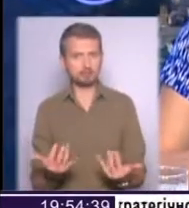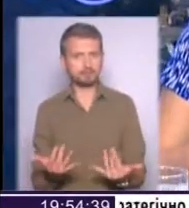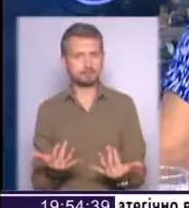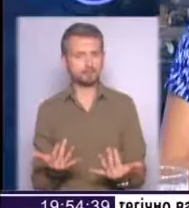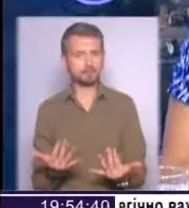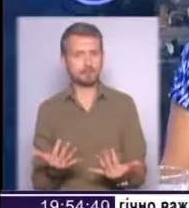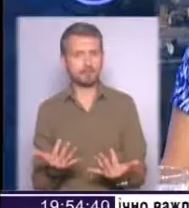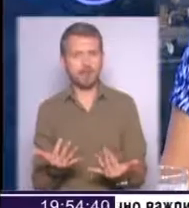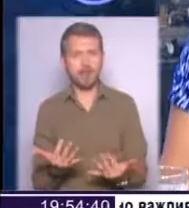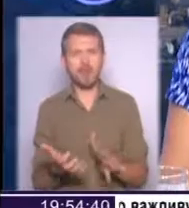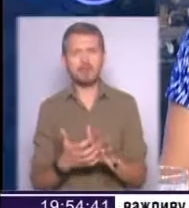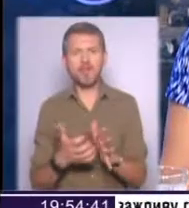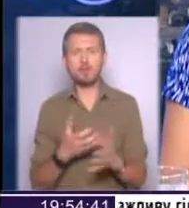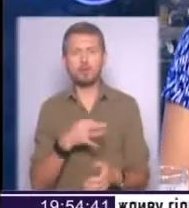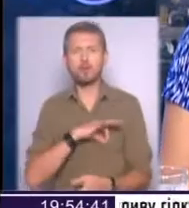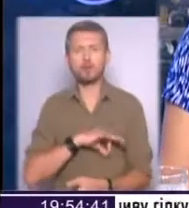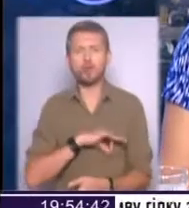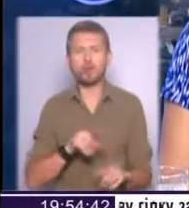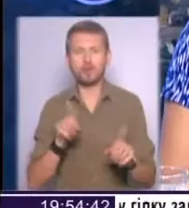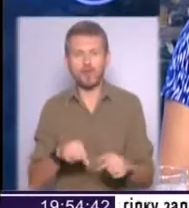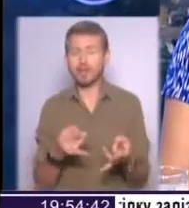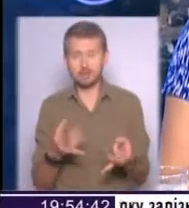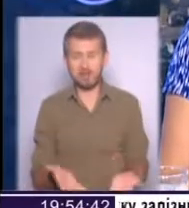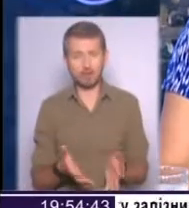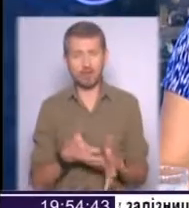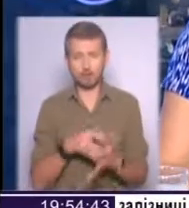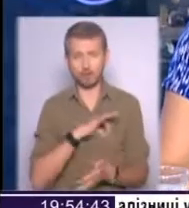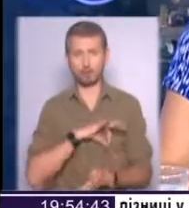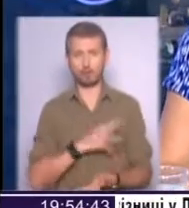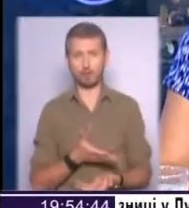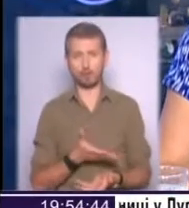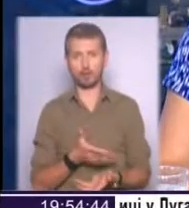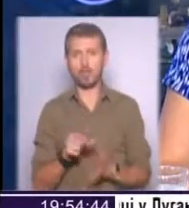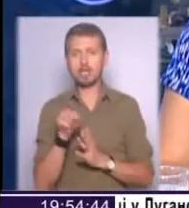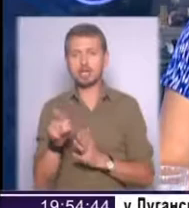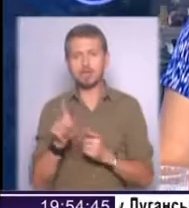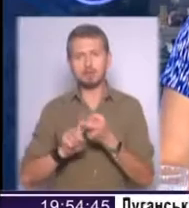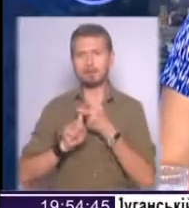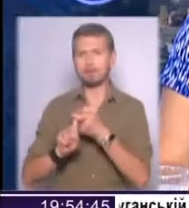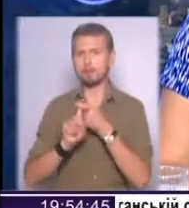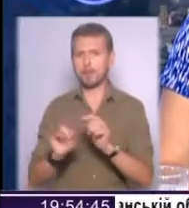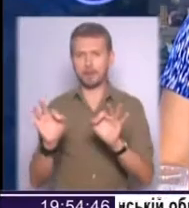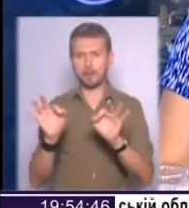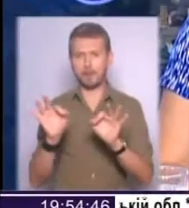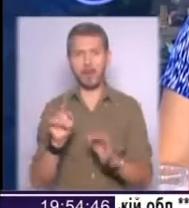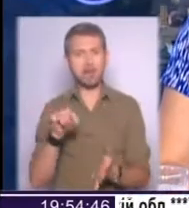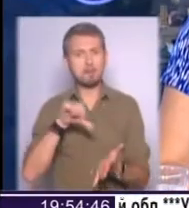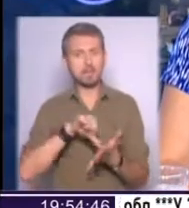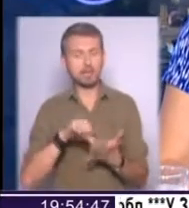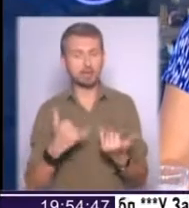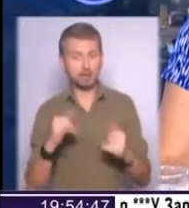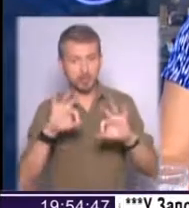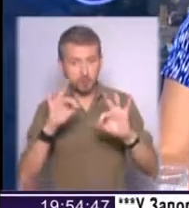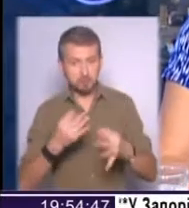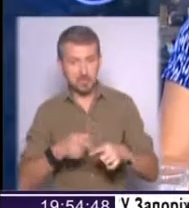яке не недовикористовується навіть елементарно, так, з яким не будується діалог. Але представники сучасного мистецтва –